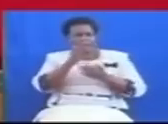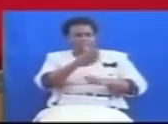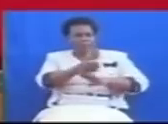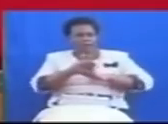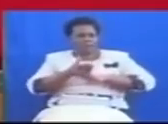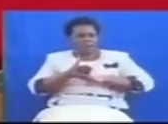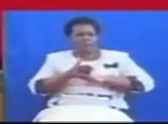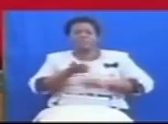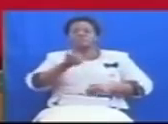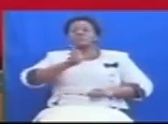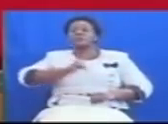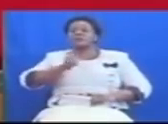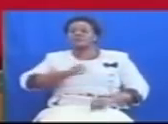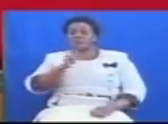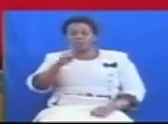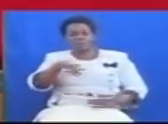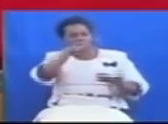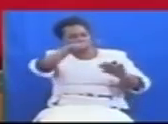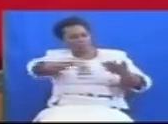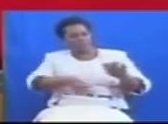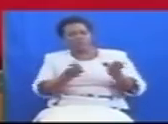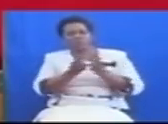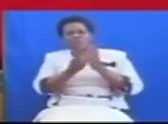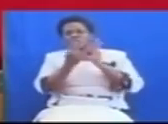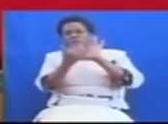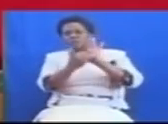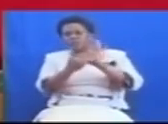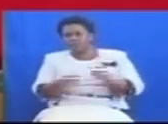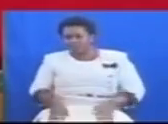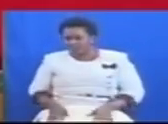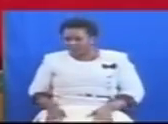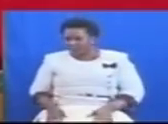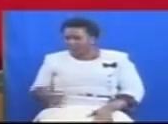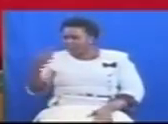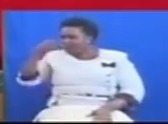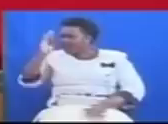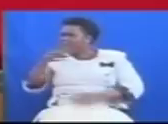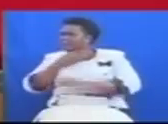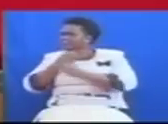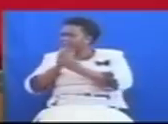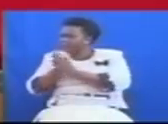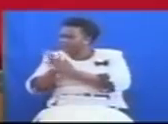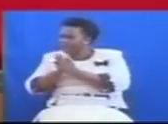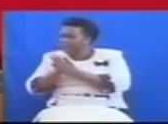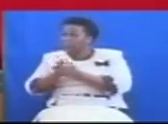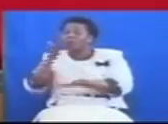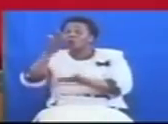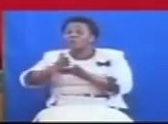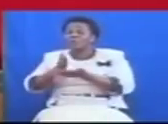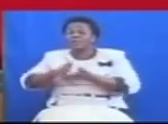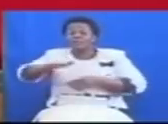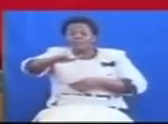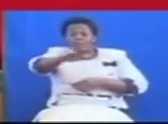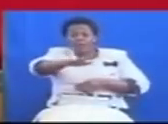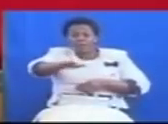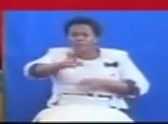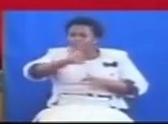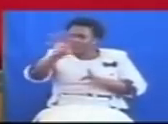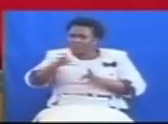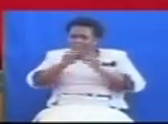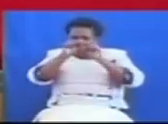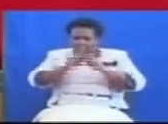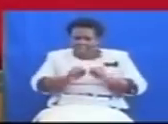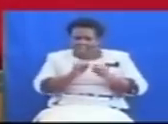ardhi yaliyosajiliwa kwa mujibu wa sheria. Lengo la serikali ni kuhakikisha maeneo yote yanapangwa na kupimwa